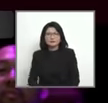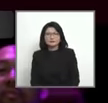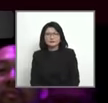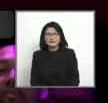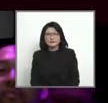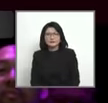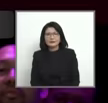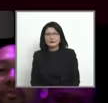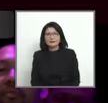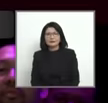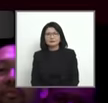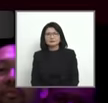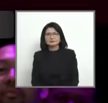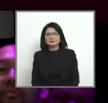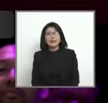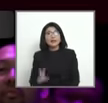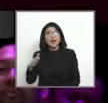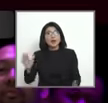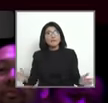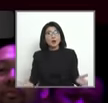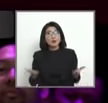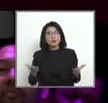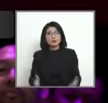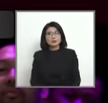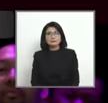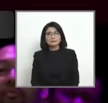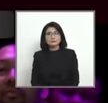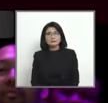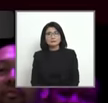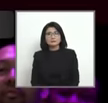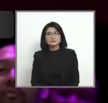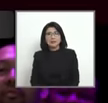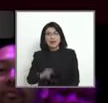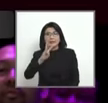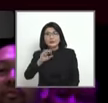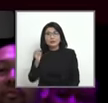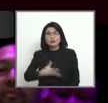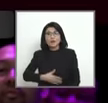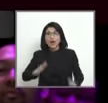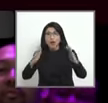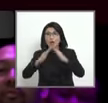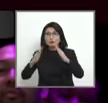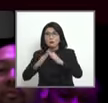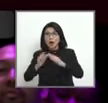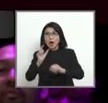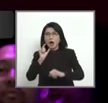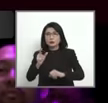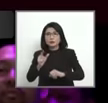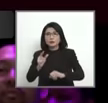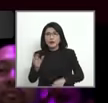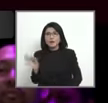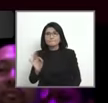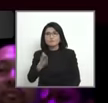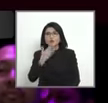beli peluit itu harus dites di bawasu mungkin di Bu di bawak bunyi katanyau